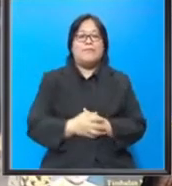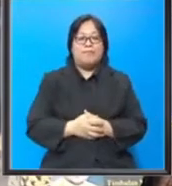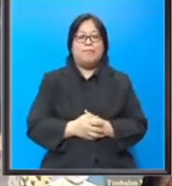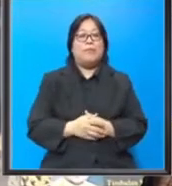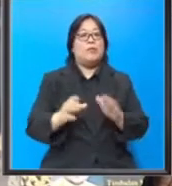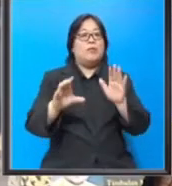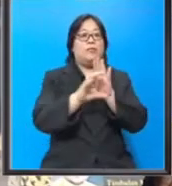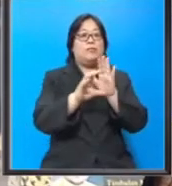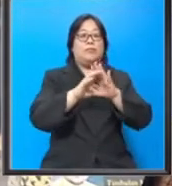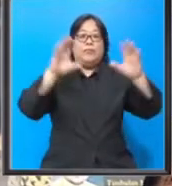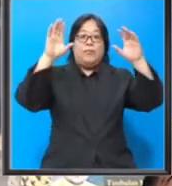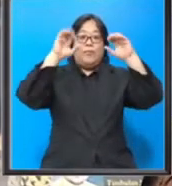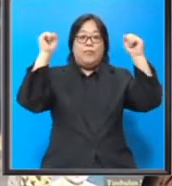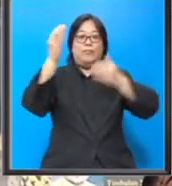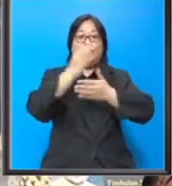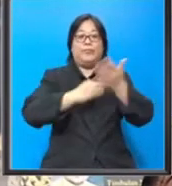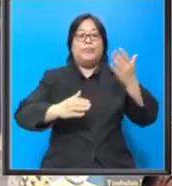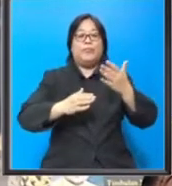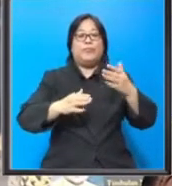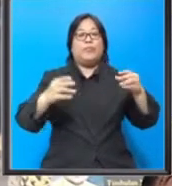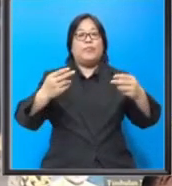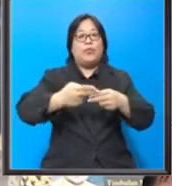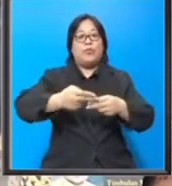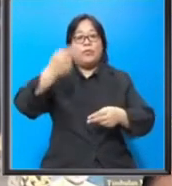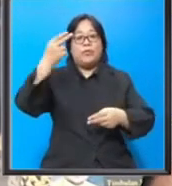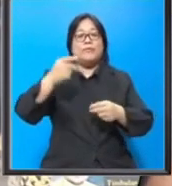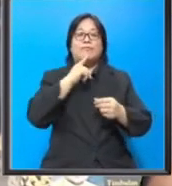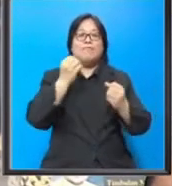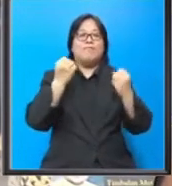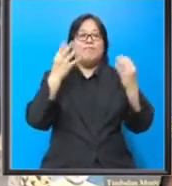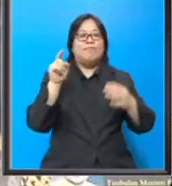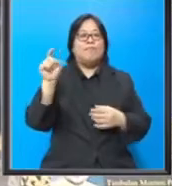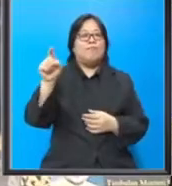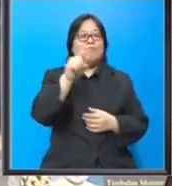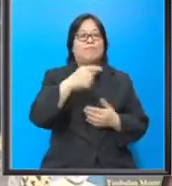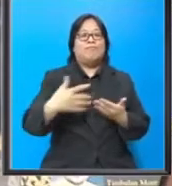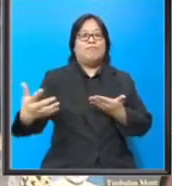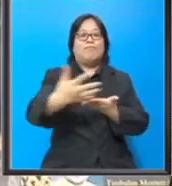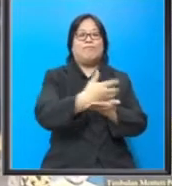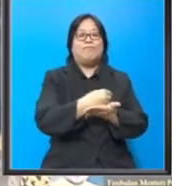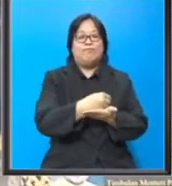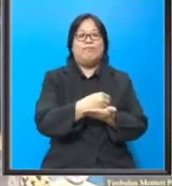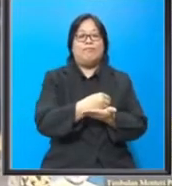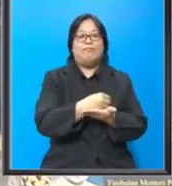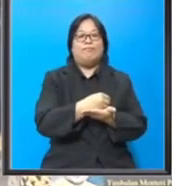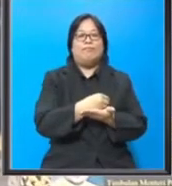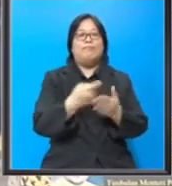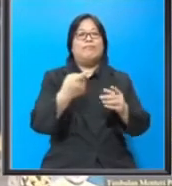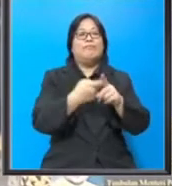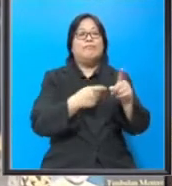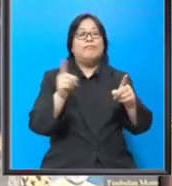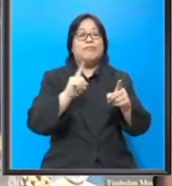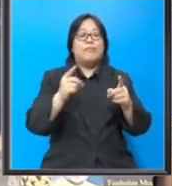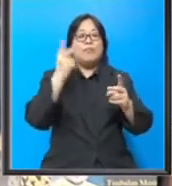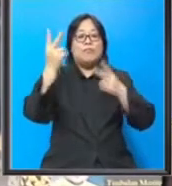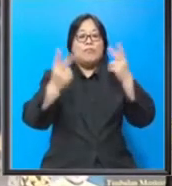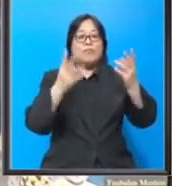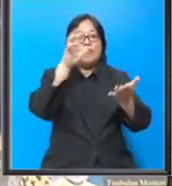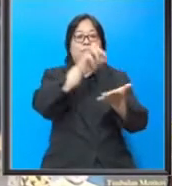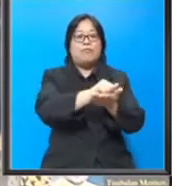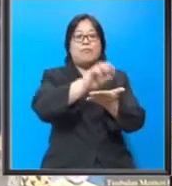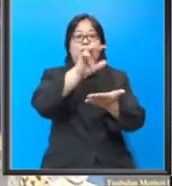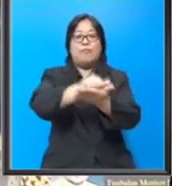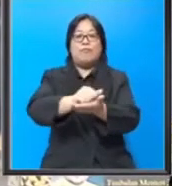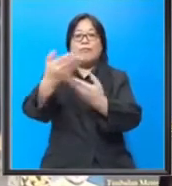sebagai contoh majikan di sektor penginapan sebagian besar pendapatan yang diperoleh I adalah di pada kehadiran pelancong di